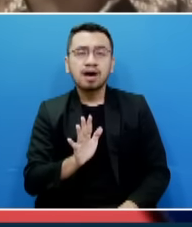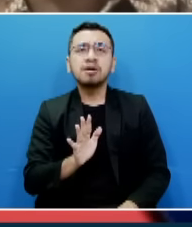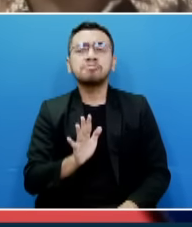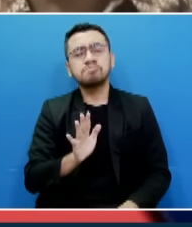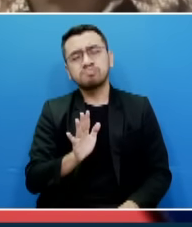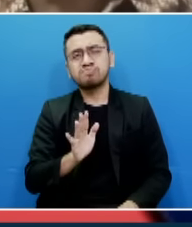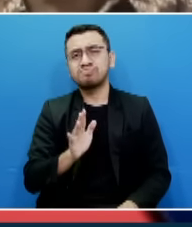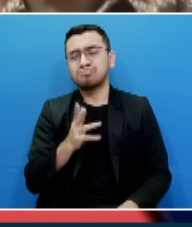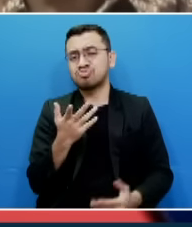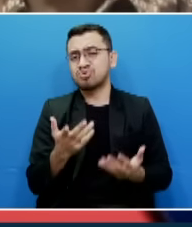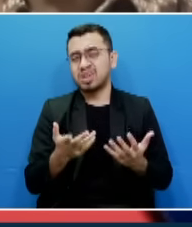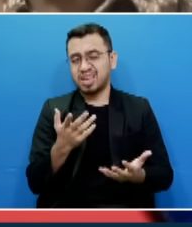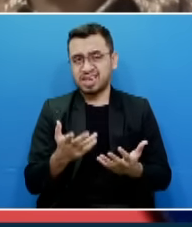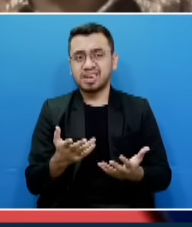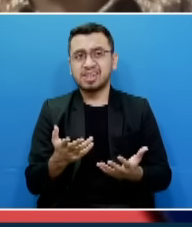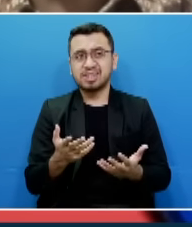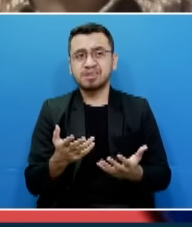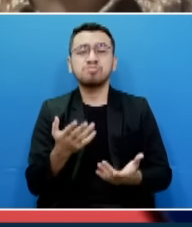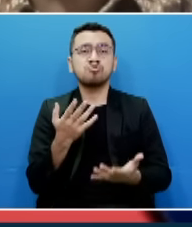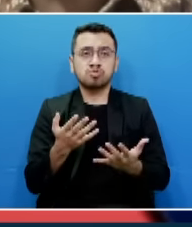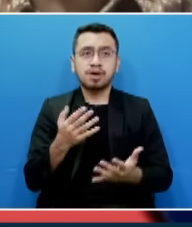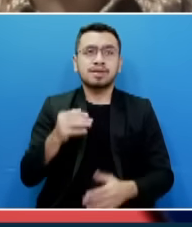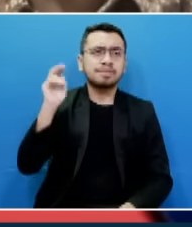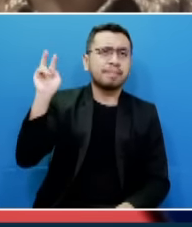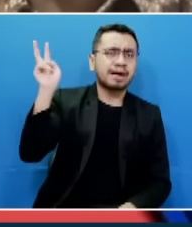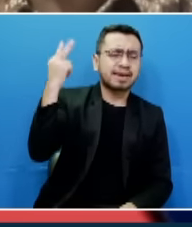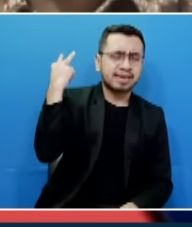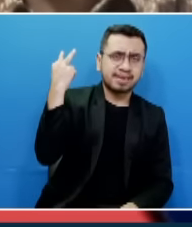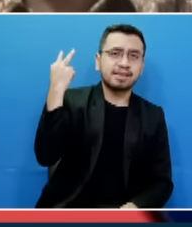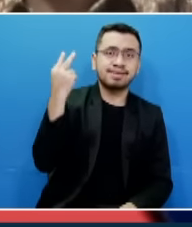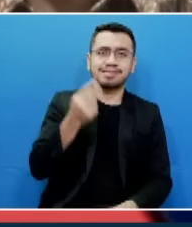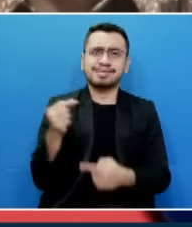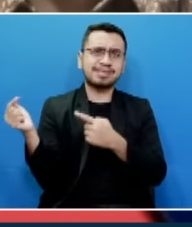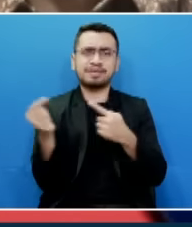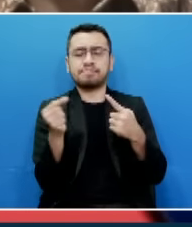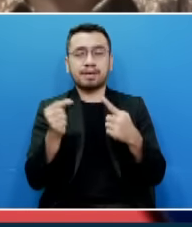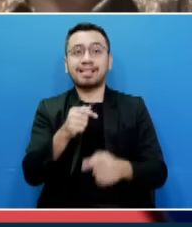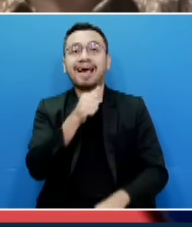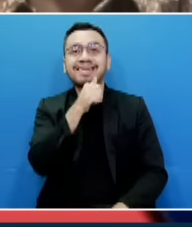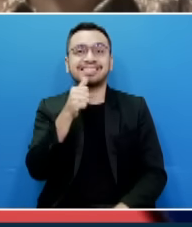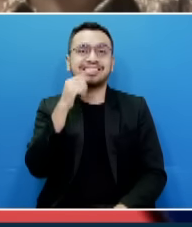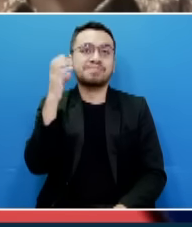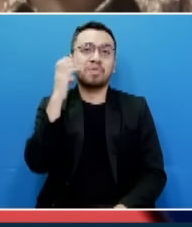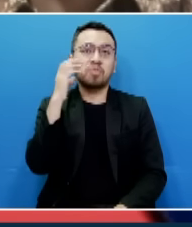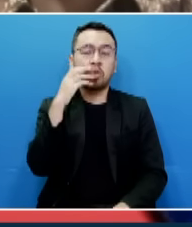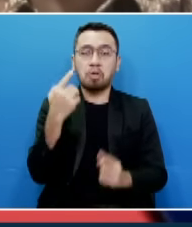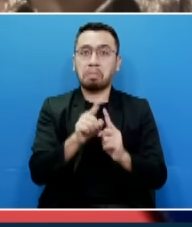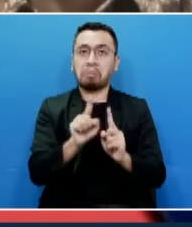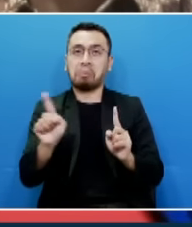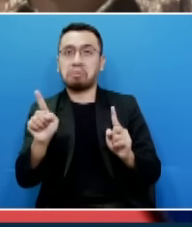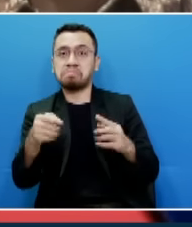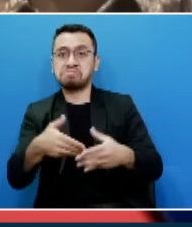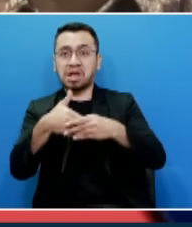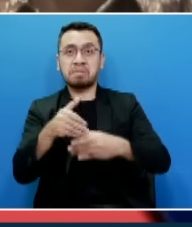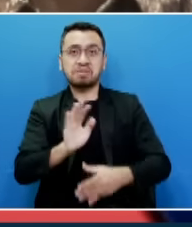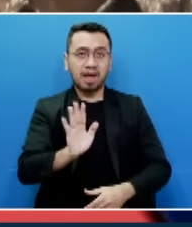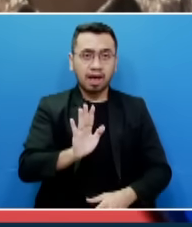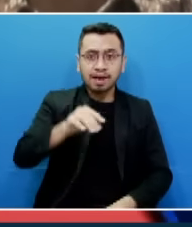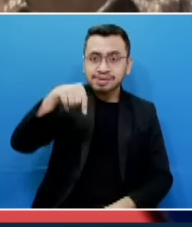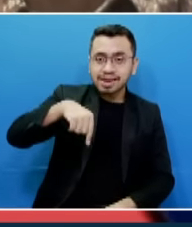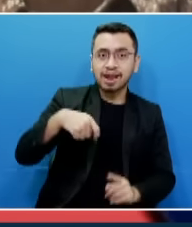ataupun ee menandingi momen yang kemarin sebelumnya yang sempat renggang antara Prabowo dan juga Anis ee sangat